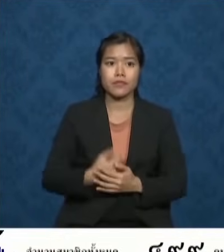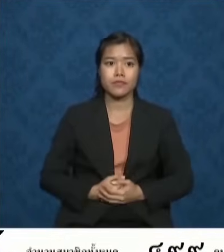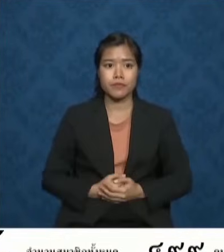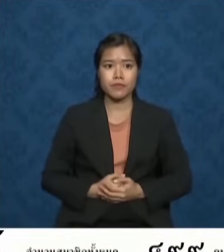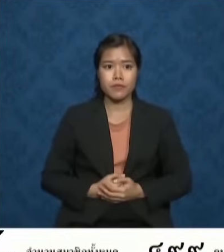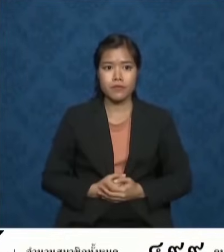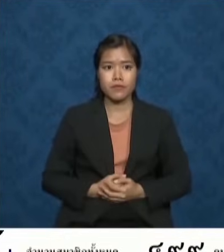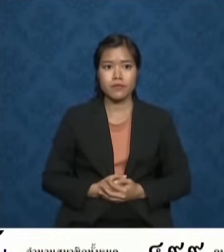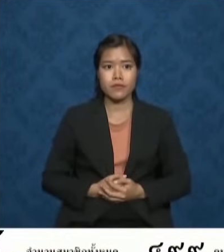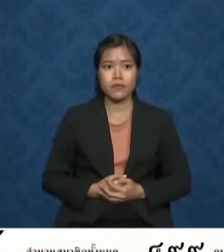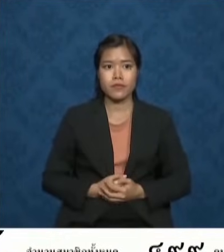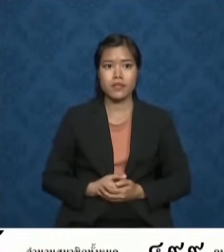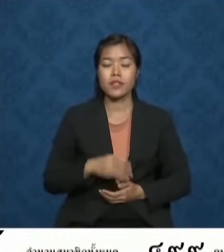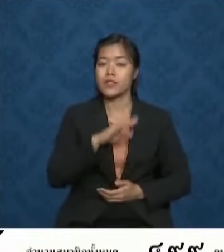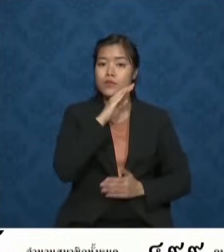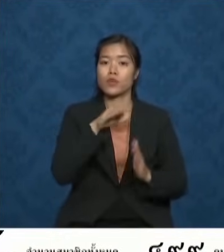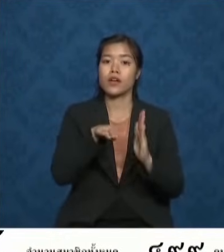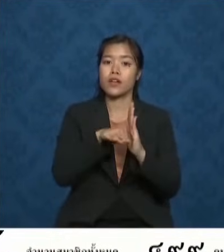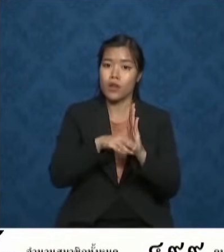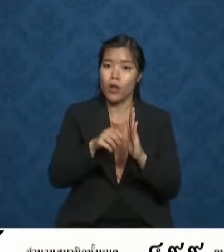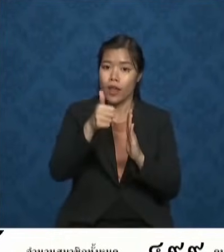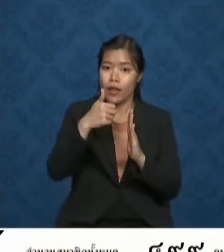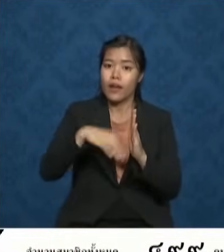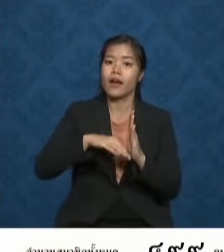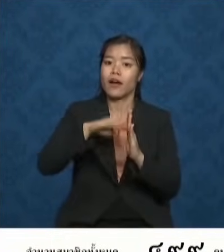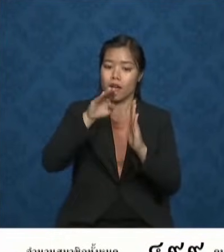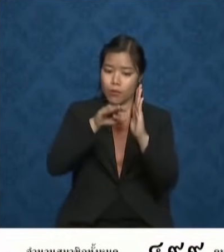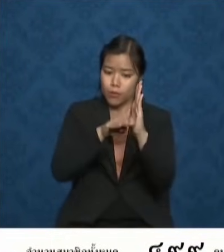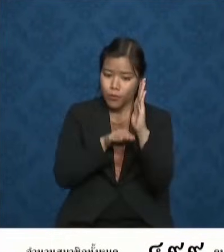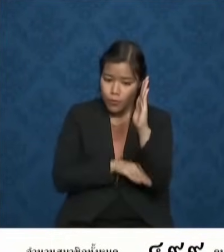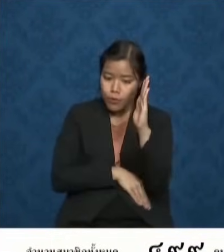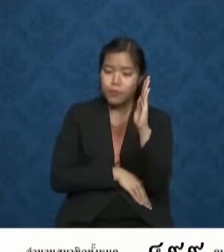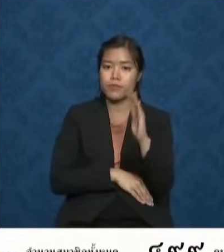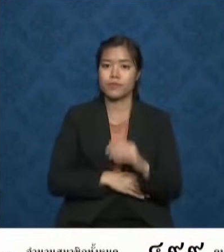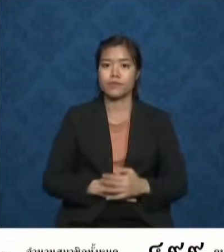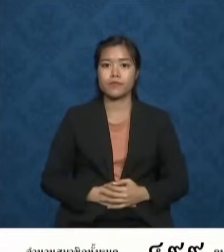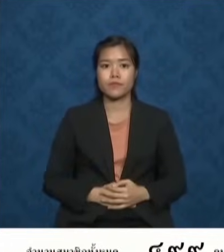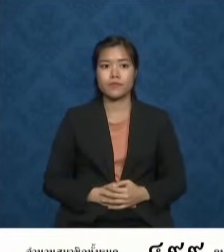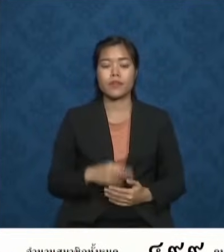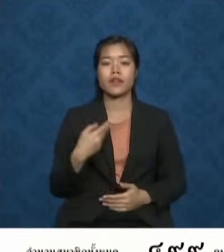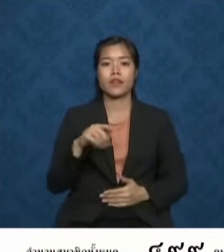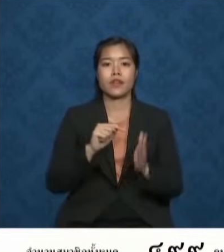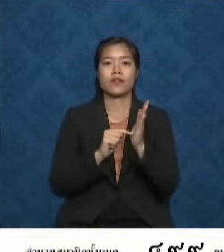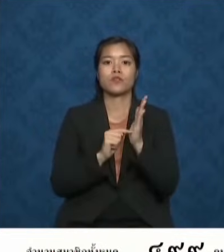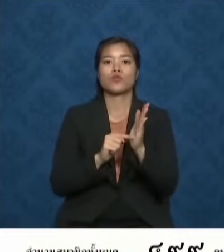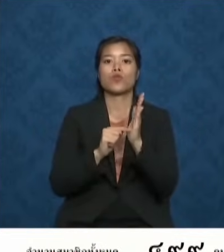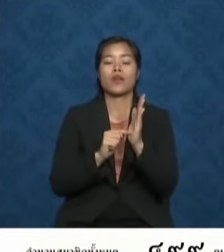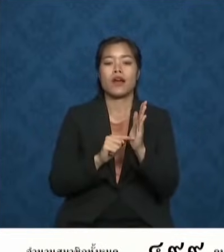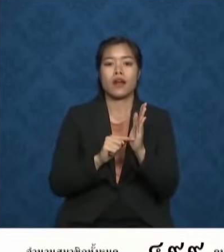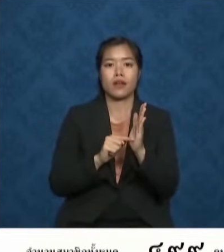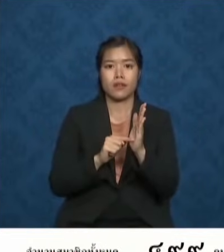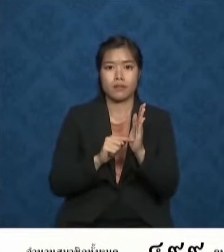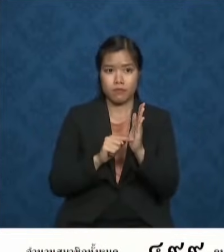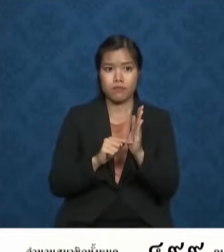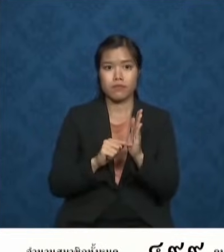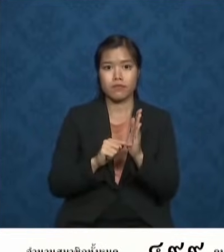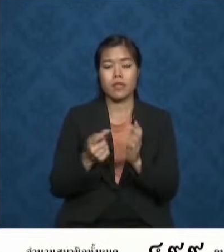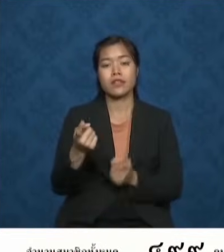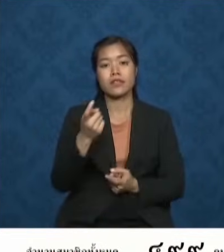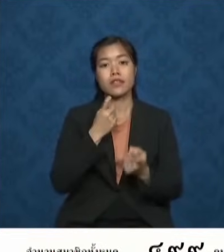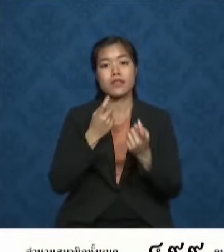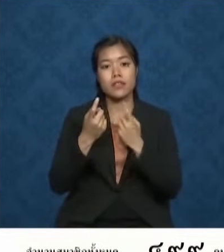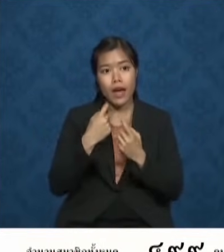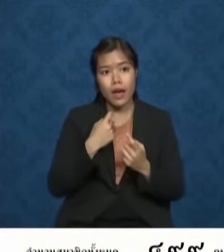จะตามมาครับอันนี้คือตัวอย่างคำถามบางส่วนบางตอน